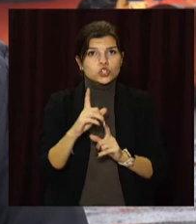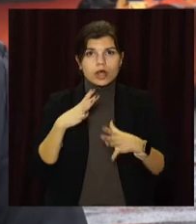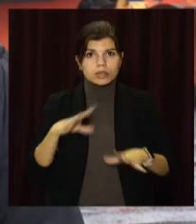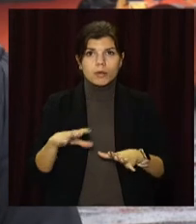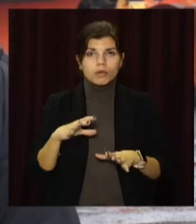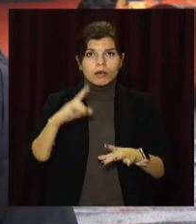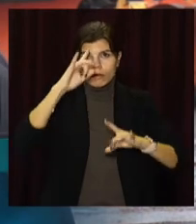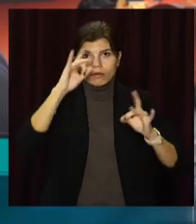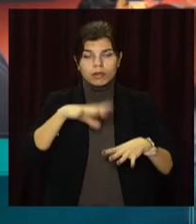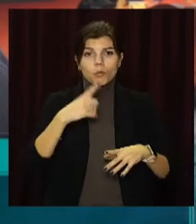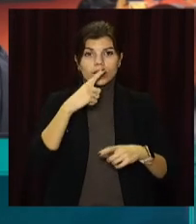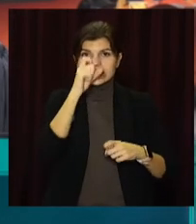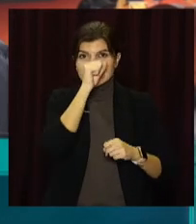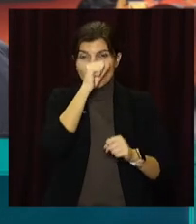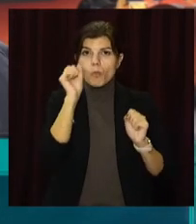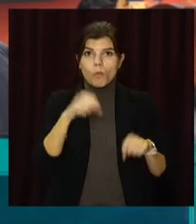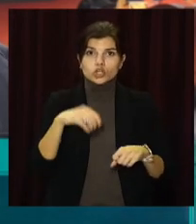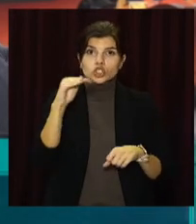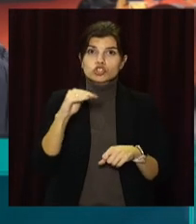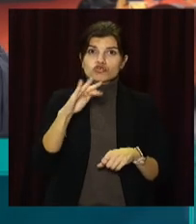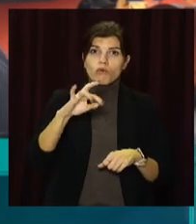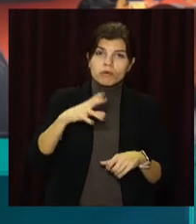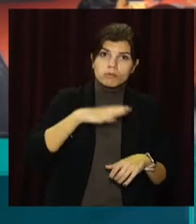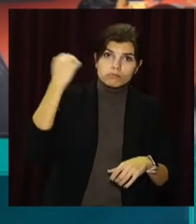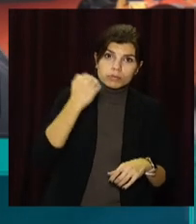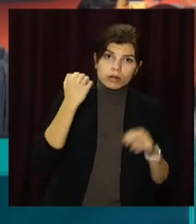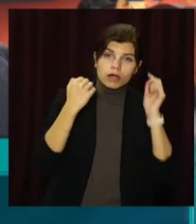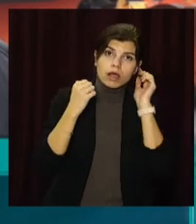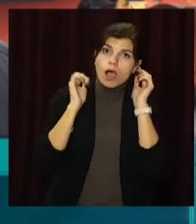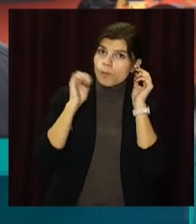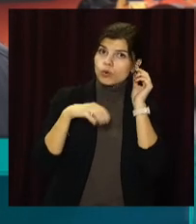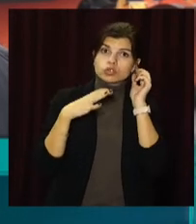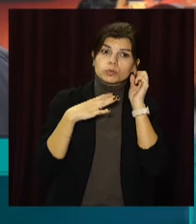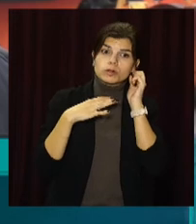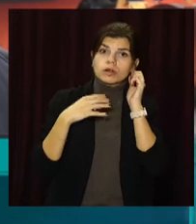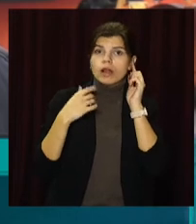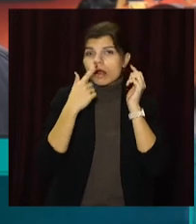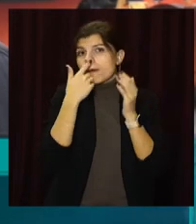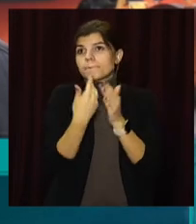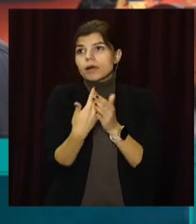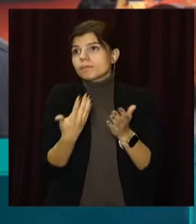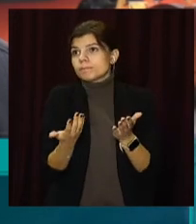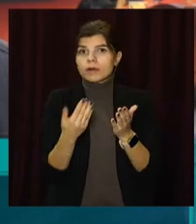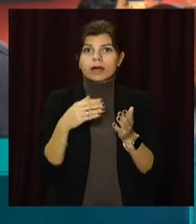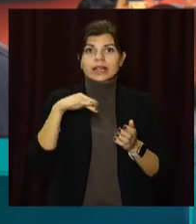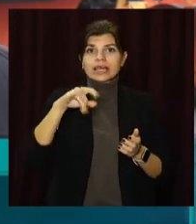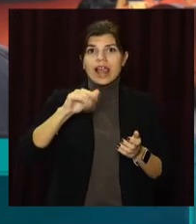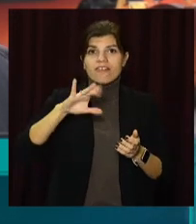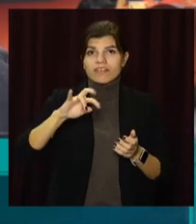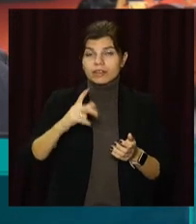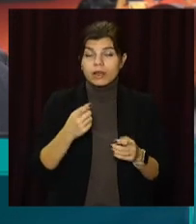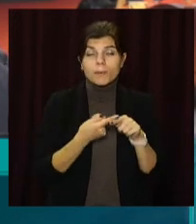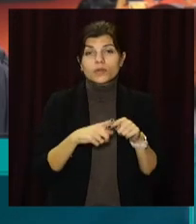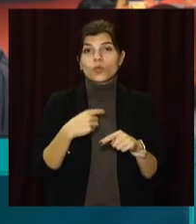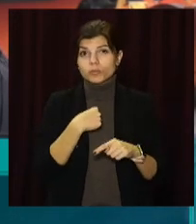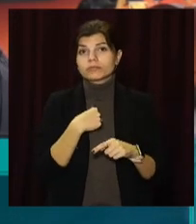де у нас зима може прийти і у жовтні, да, а може покинути нас і навіть десь біля травня. Да, тобто ми маємо.